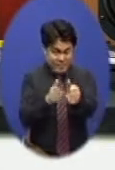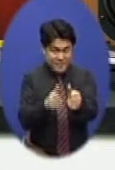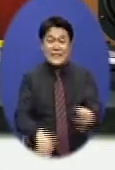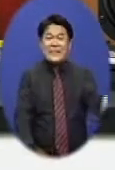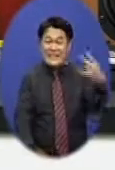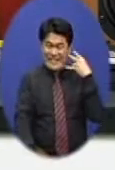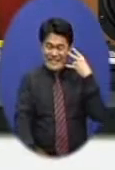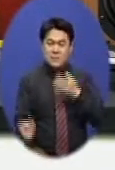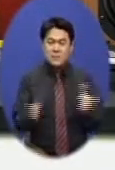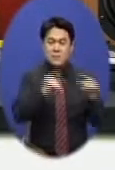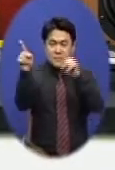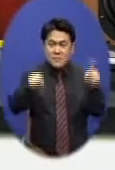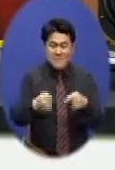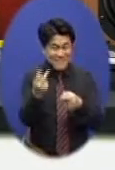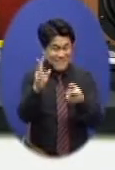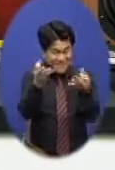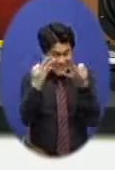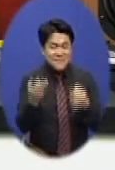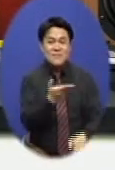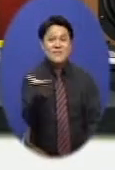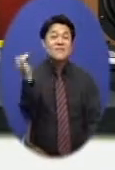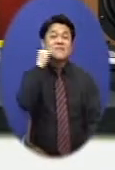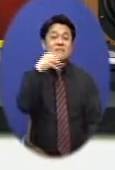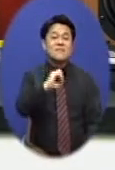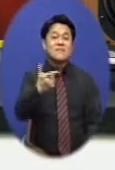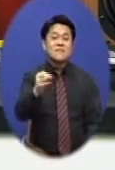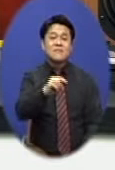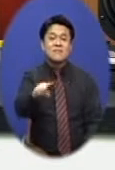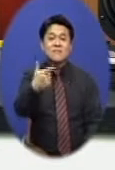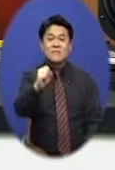네. 전국에 계신 시청자 여러분, ARS